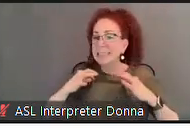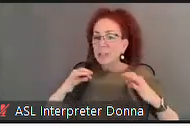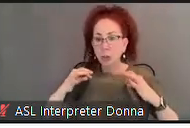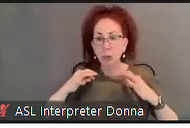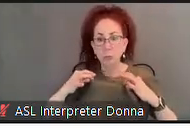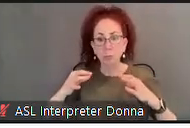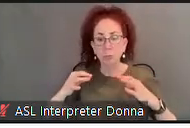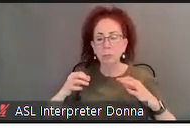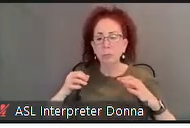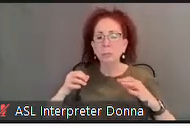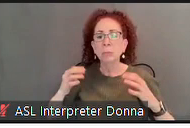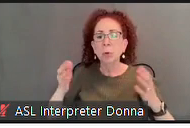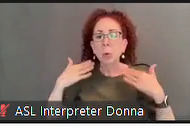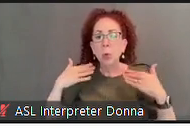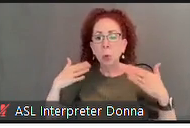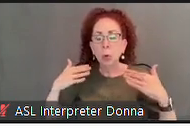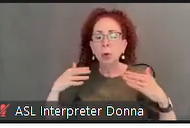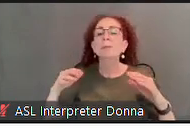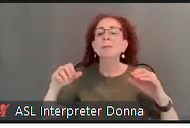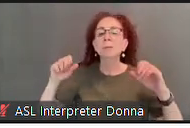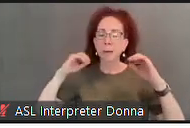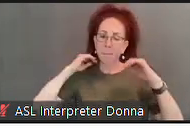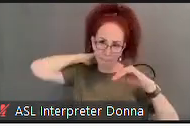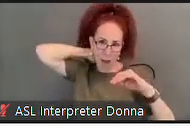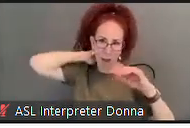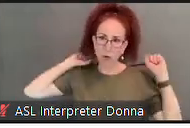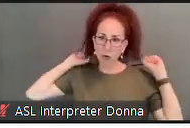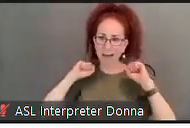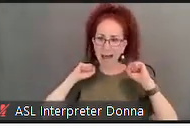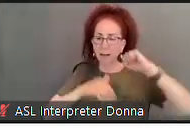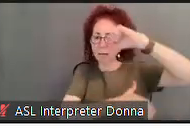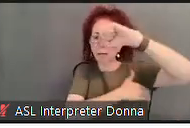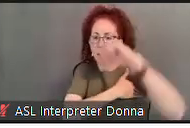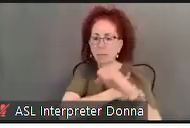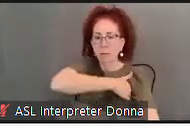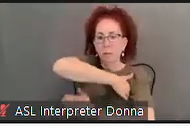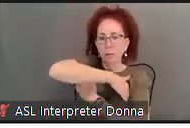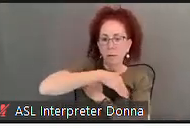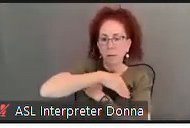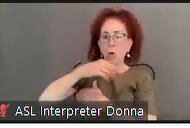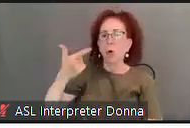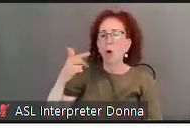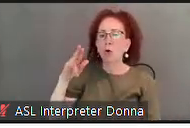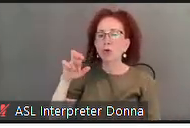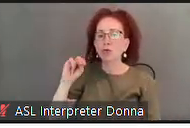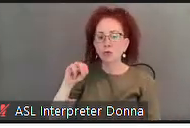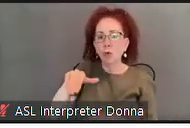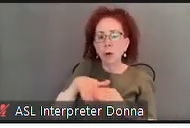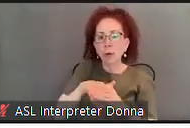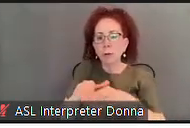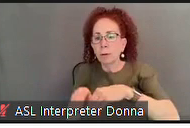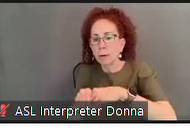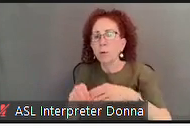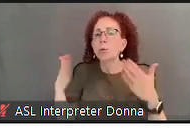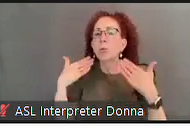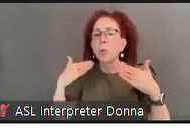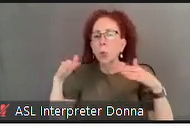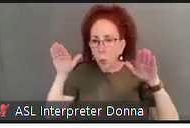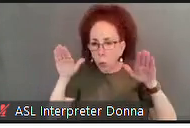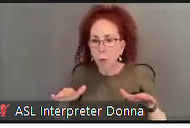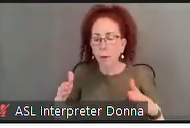能喝有跟酒精有关系有关的一些饮料，用一个湿毛巾来擦拭身体。